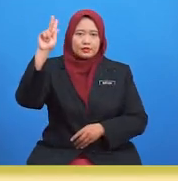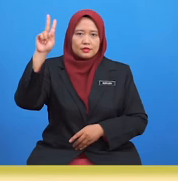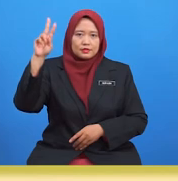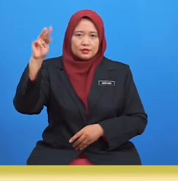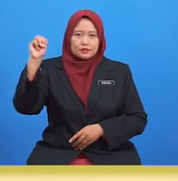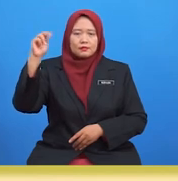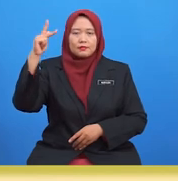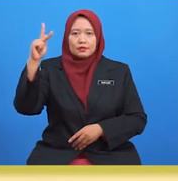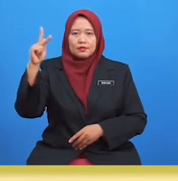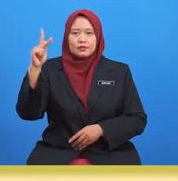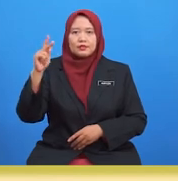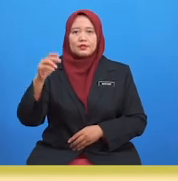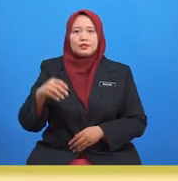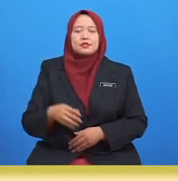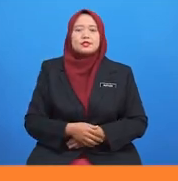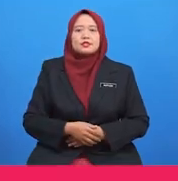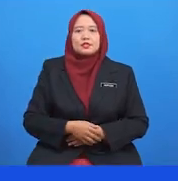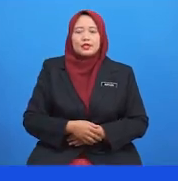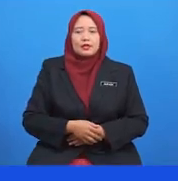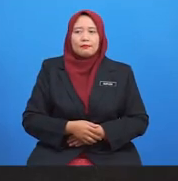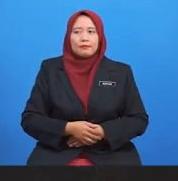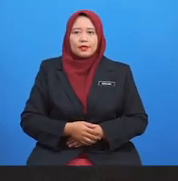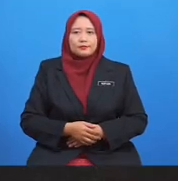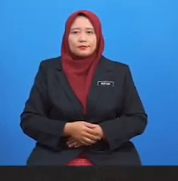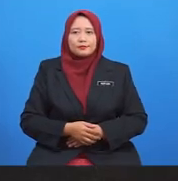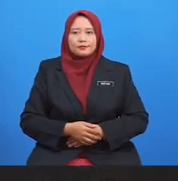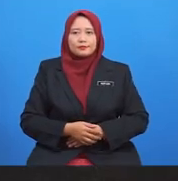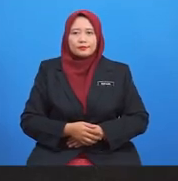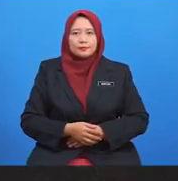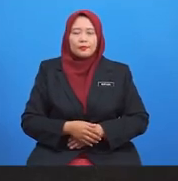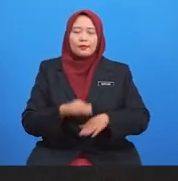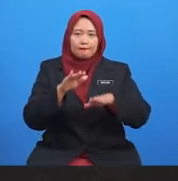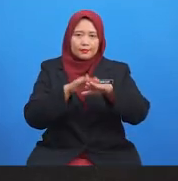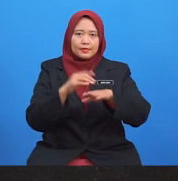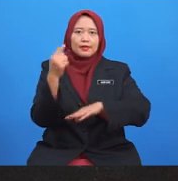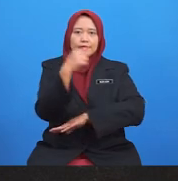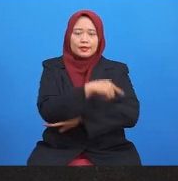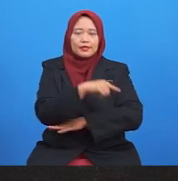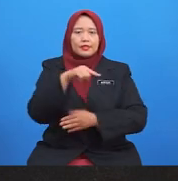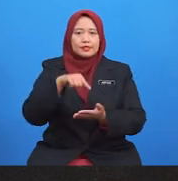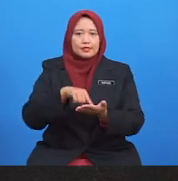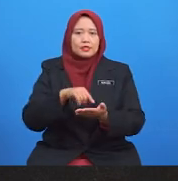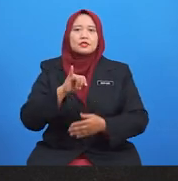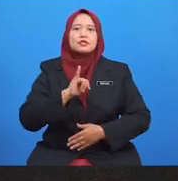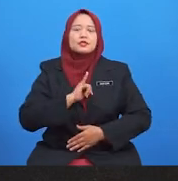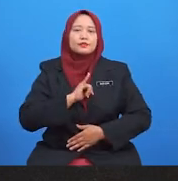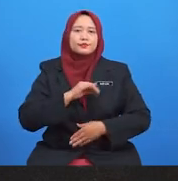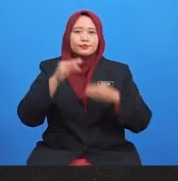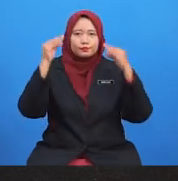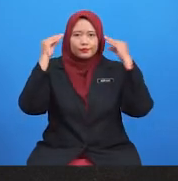Pada hari ini, saya akan mengajar subjek matematik tambahan tingkatan 5, bab